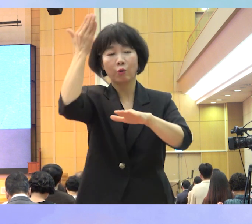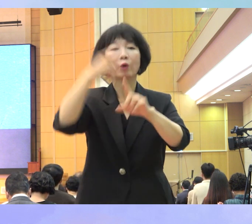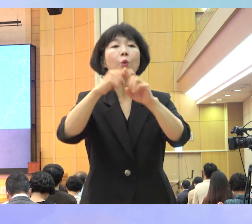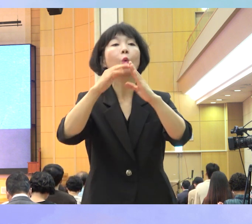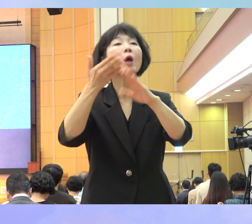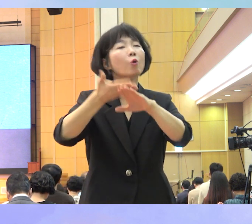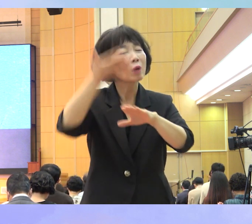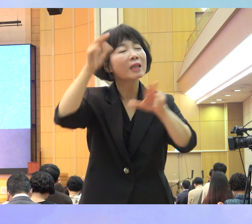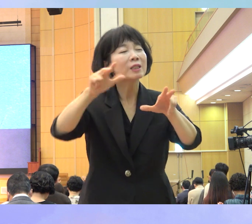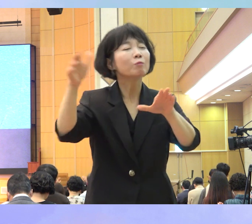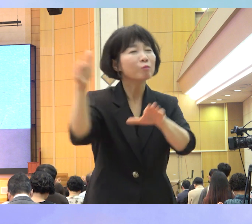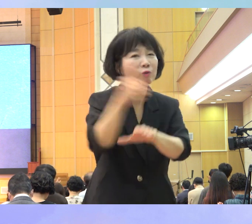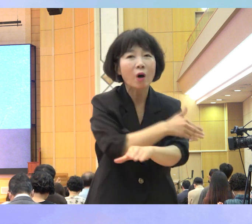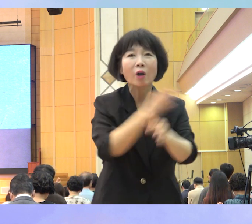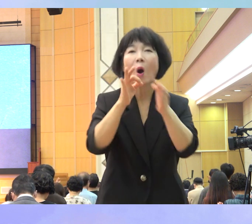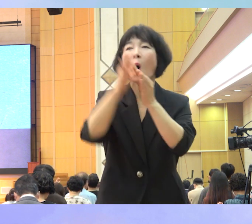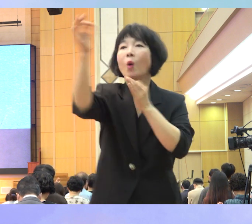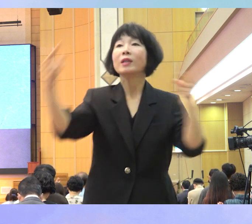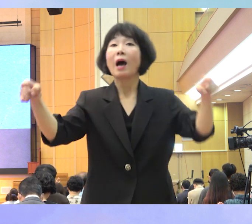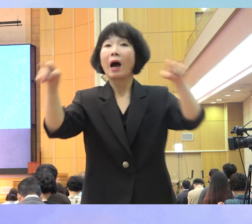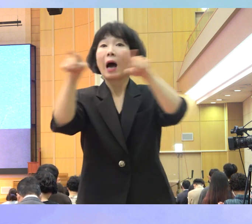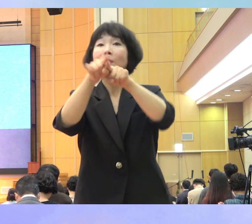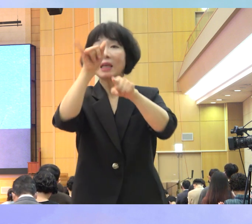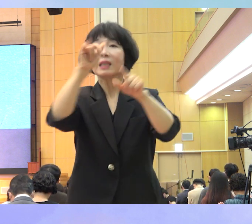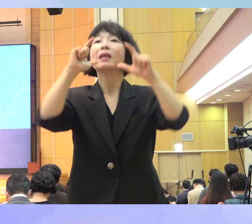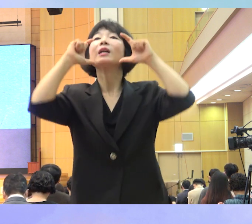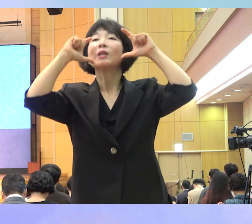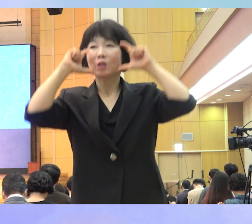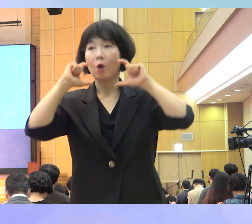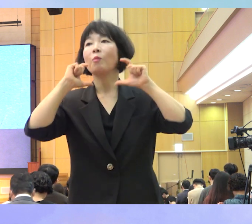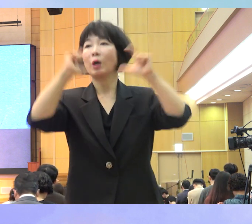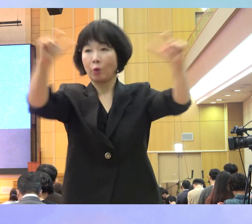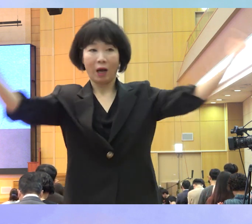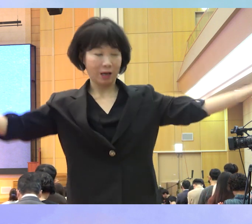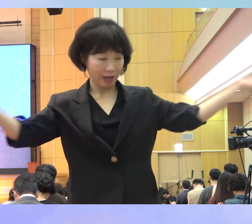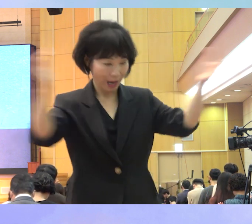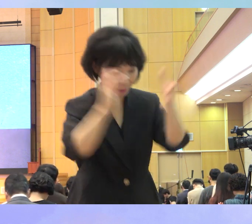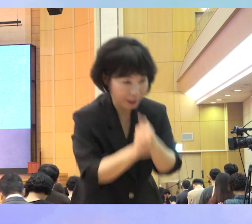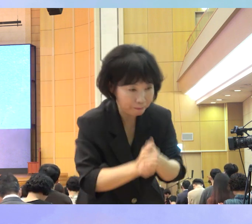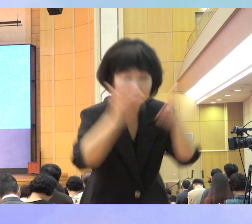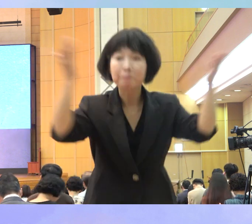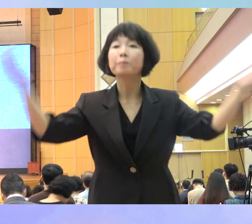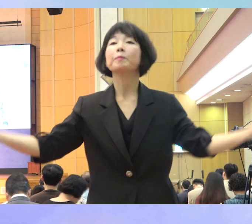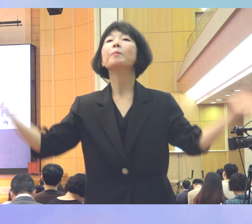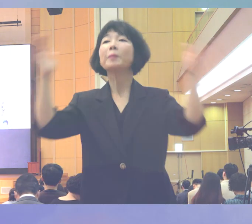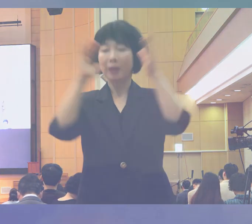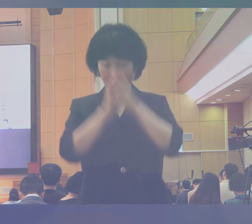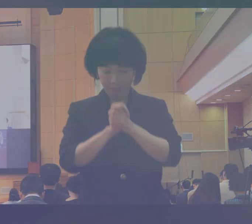교회 위에 이제로부터 영원토록 함께 있을지어다. 아멘.